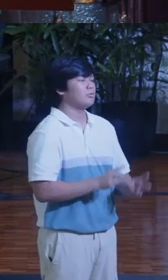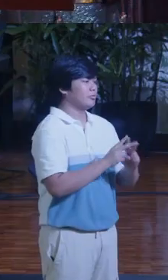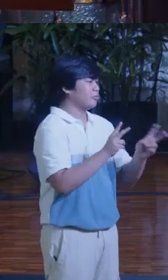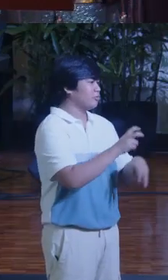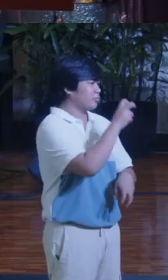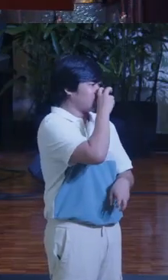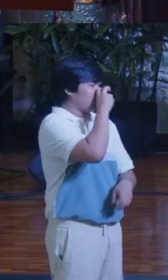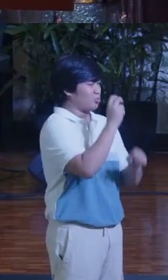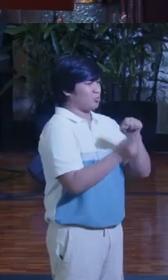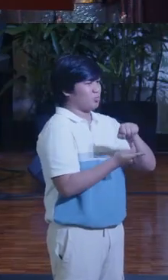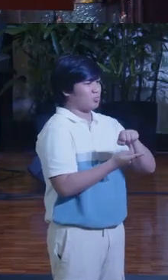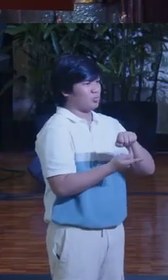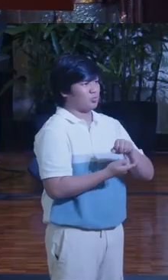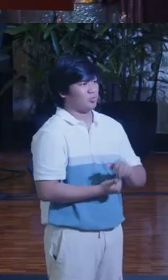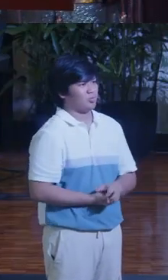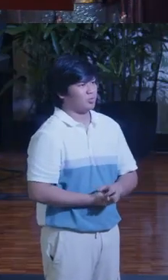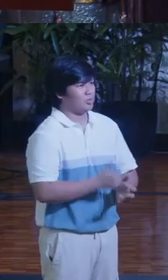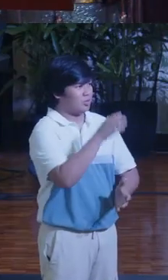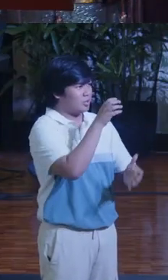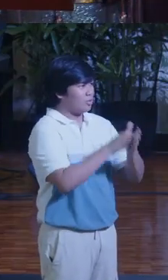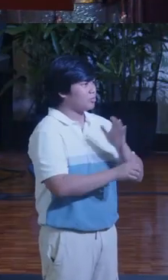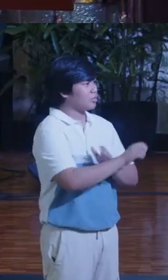chapter 1 verses 8 and